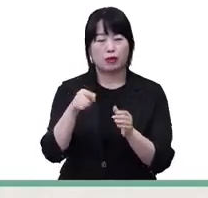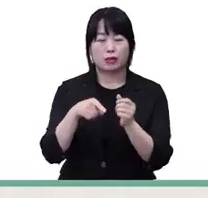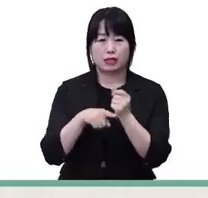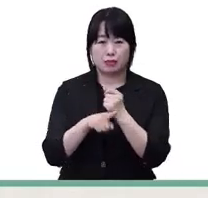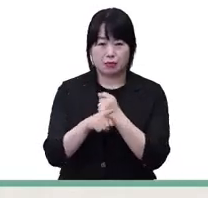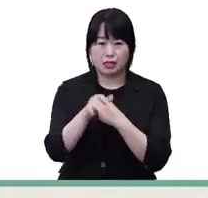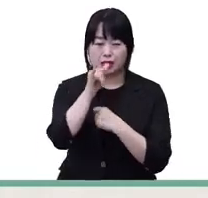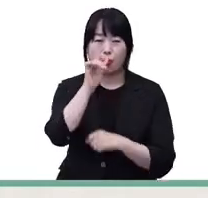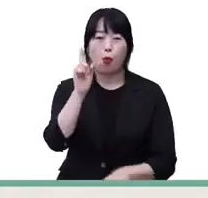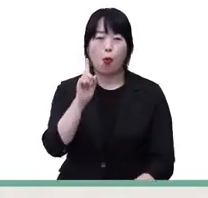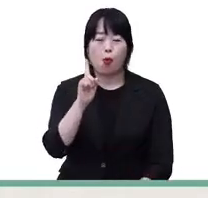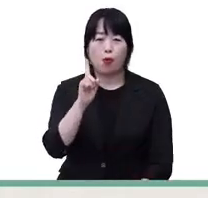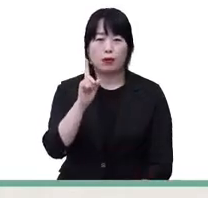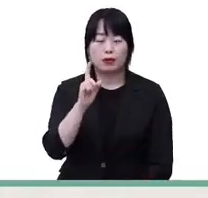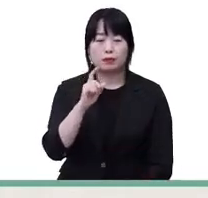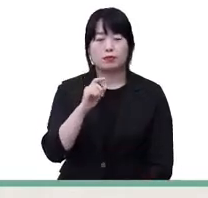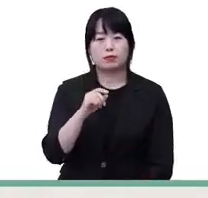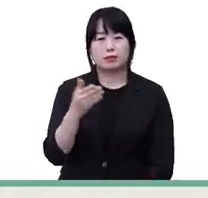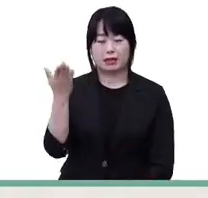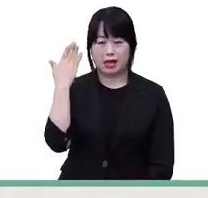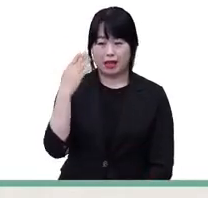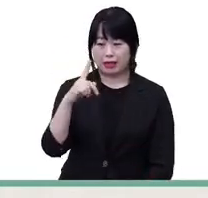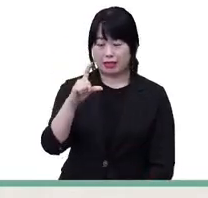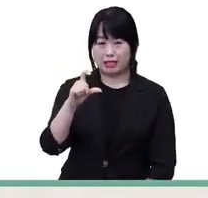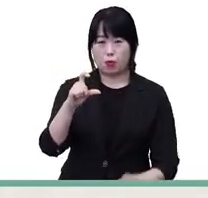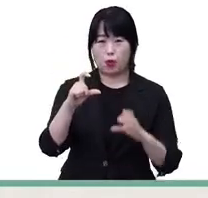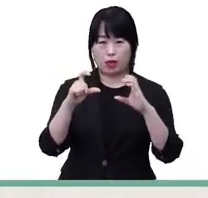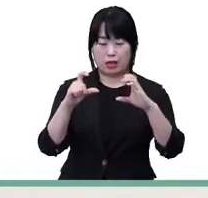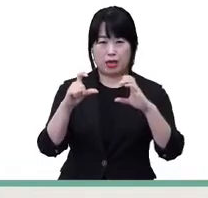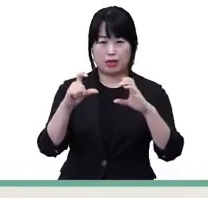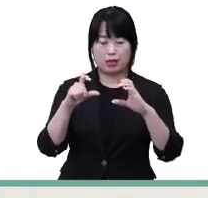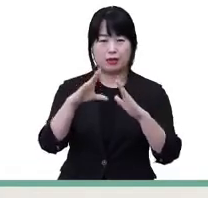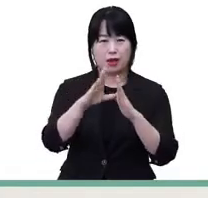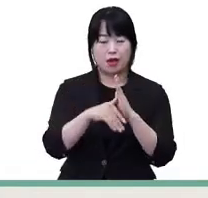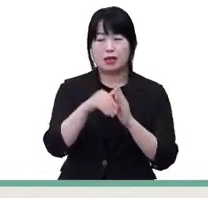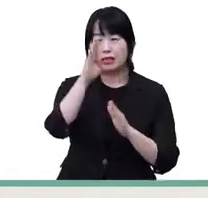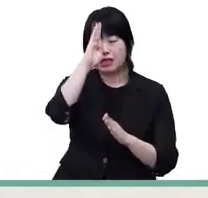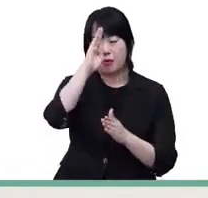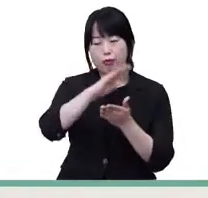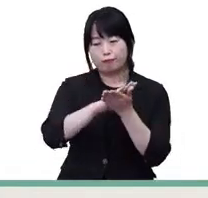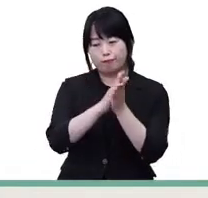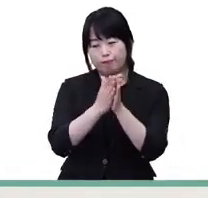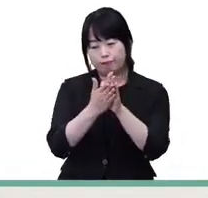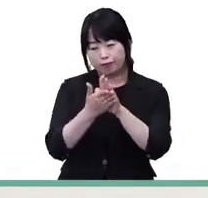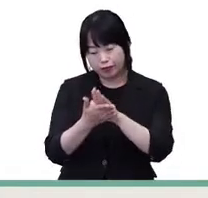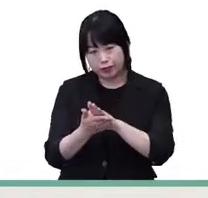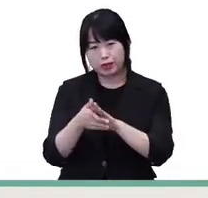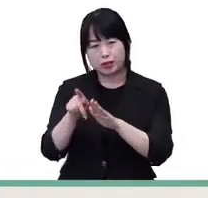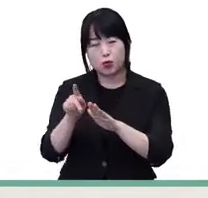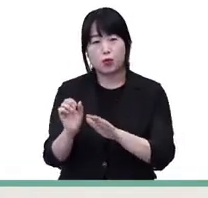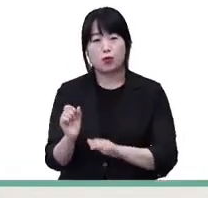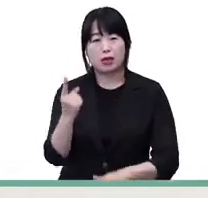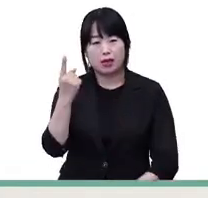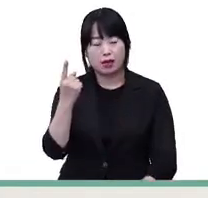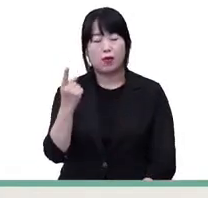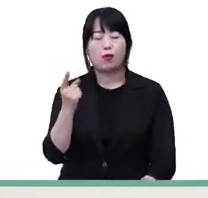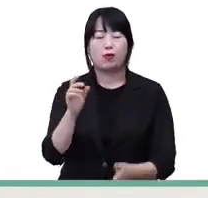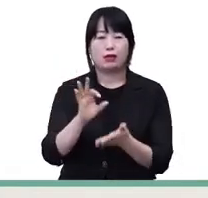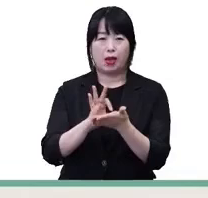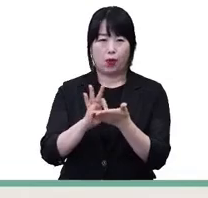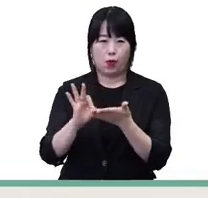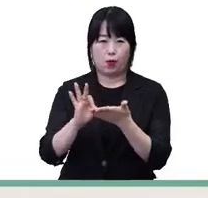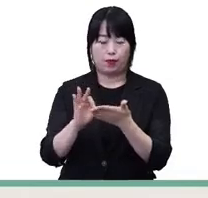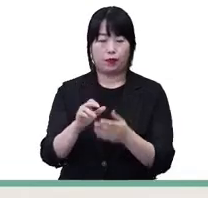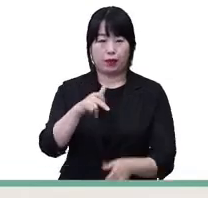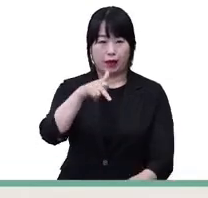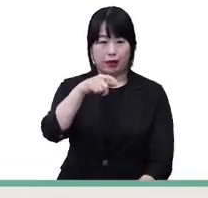있었던 순간이 15세기에 어떤 질병의 전환점으로 사용을 했고요. 그래서 사실은 이